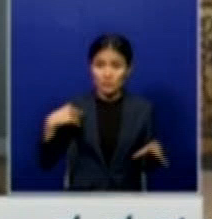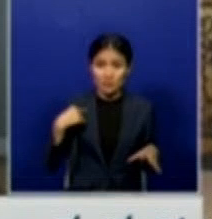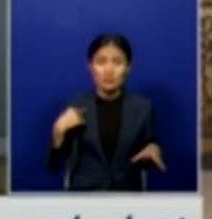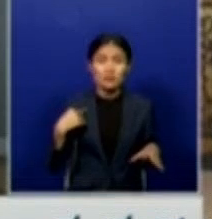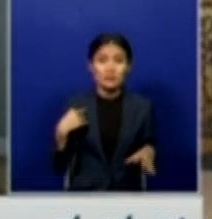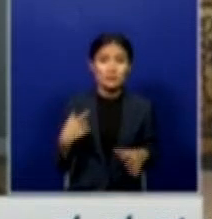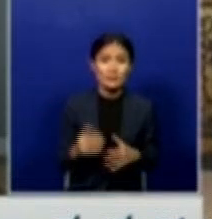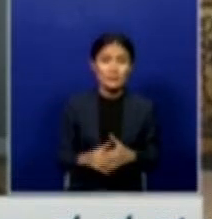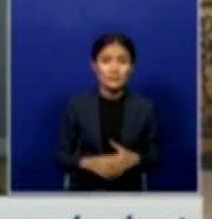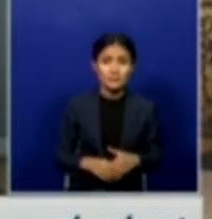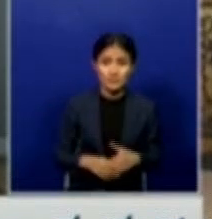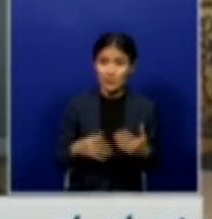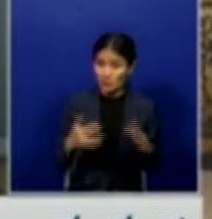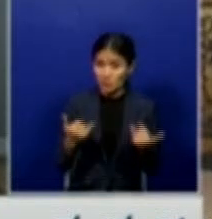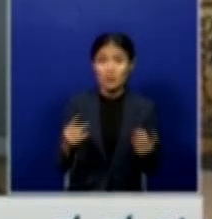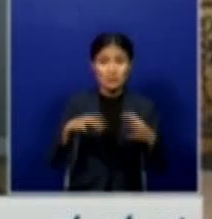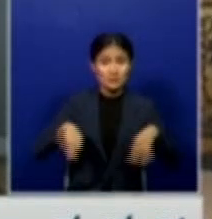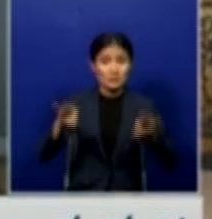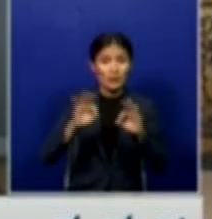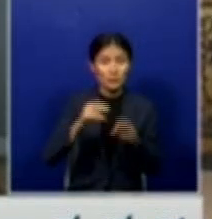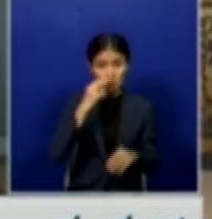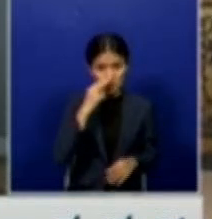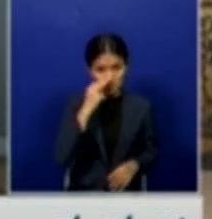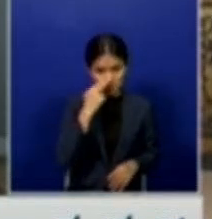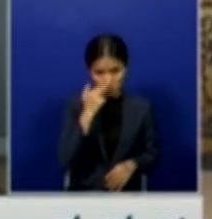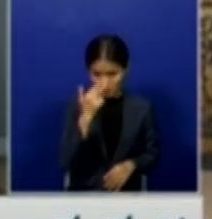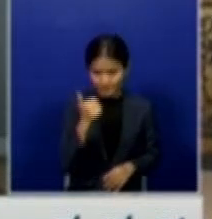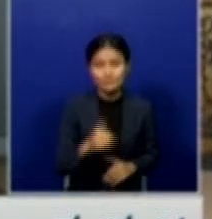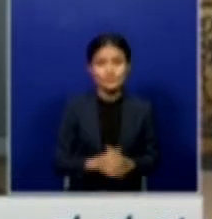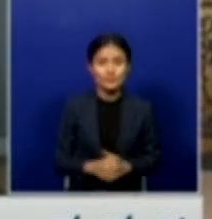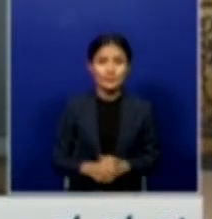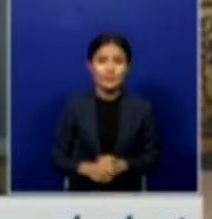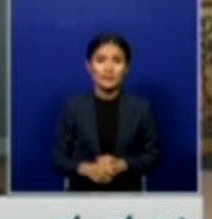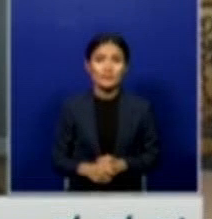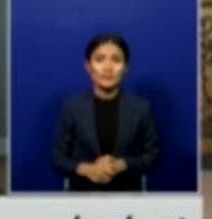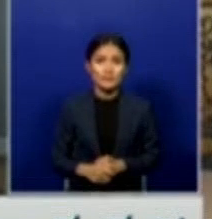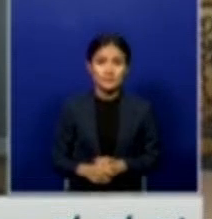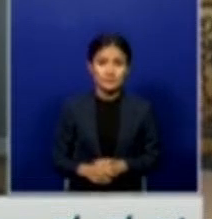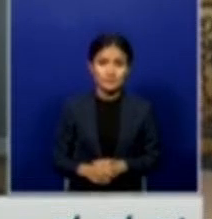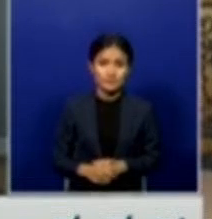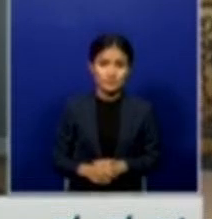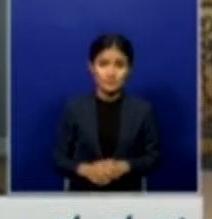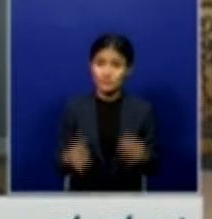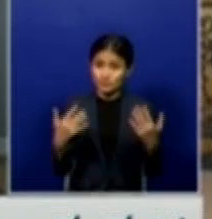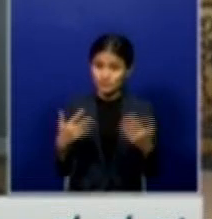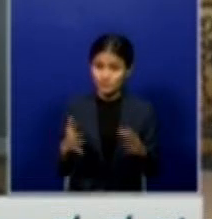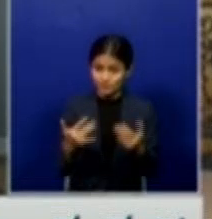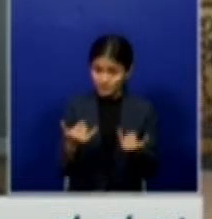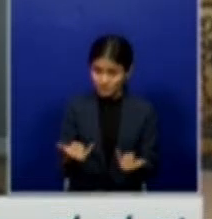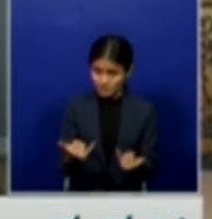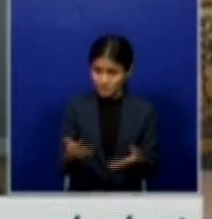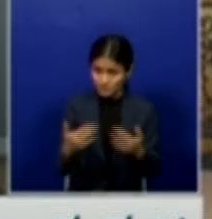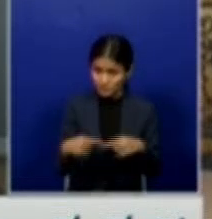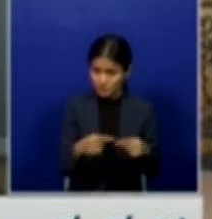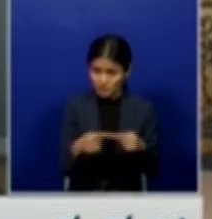ากจะให้เราได้คอยดูตรงนี้ให้ดีนะครับอีกประการหนึ่งที่ชาวประชาสังคมเป็นห่วงมากนะครับผ